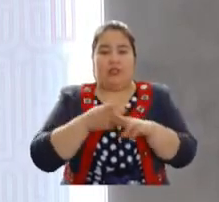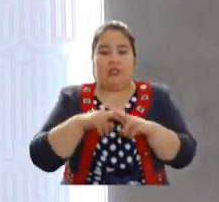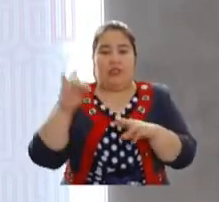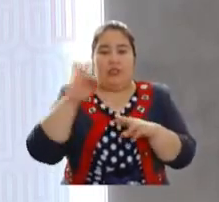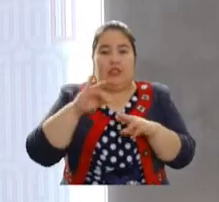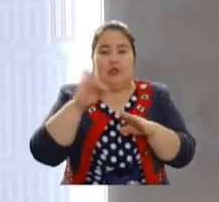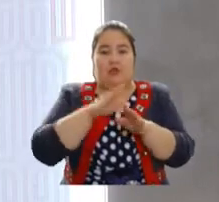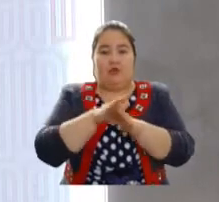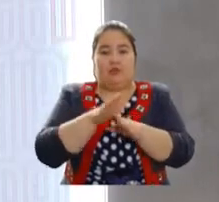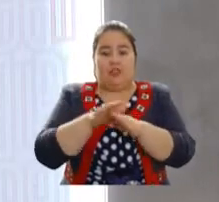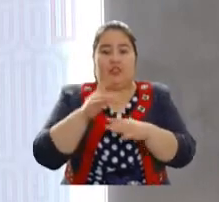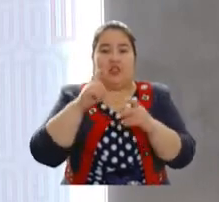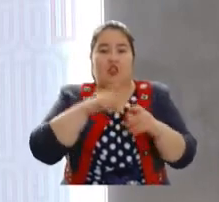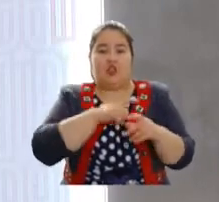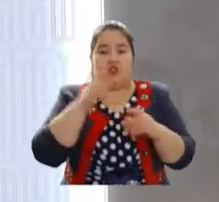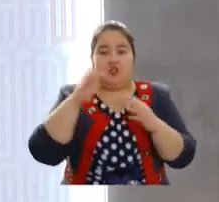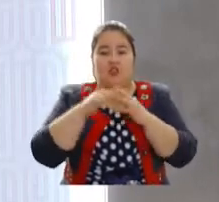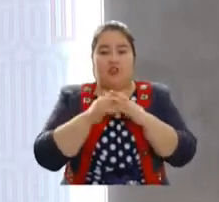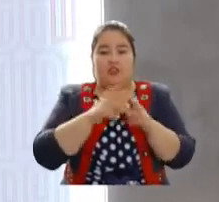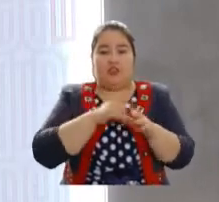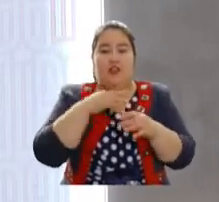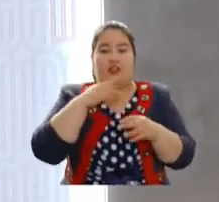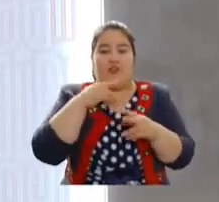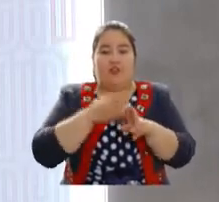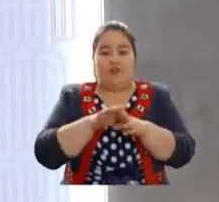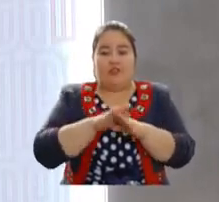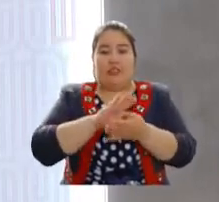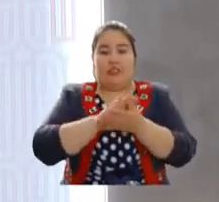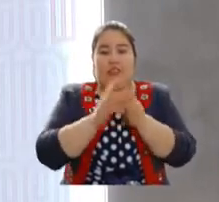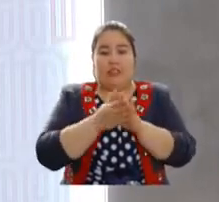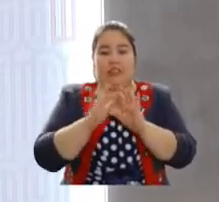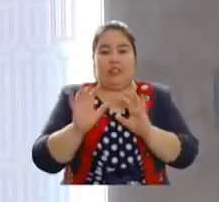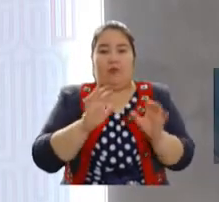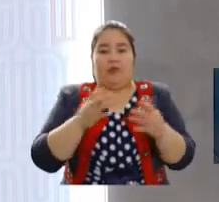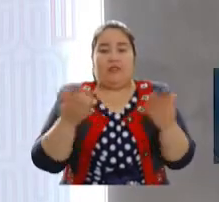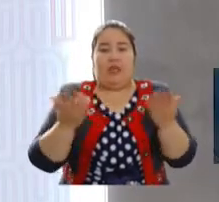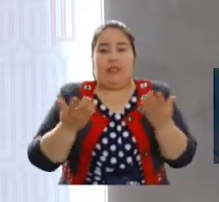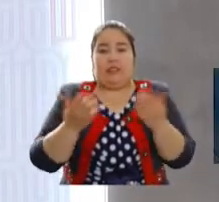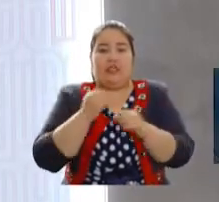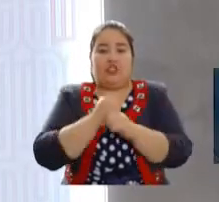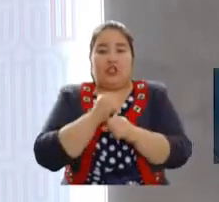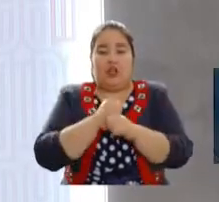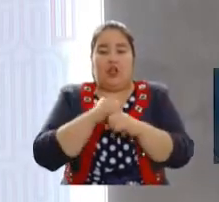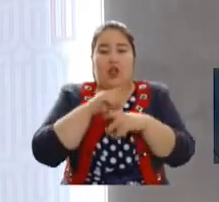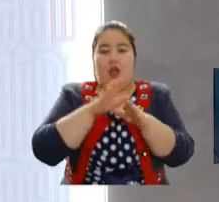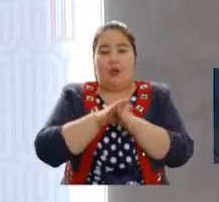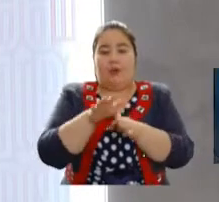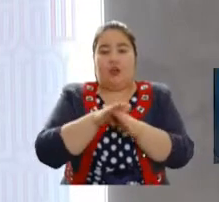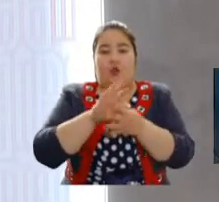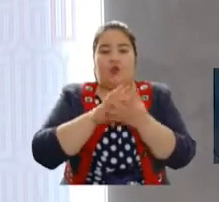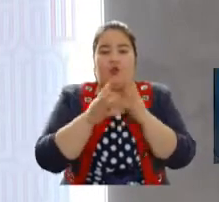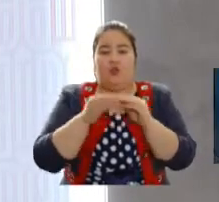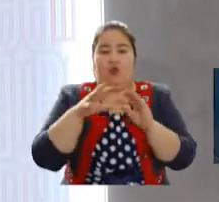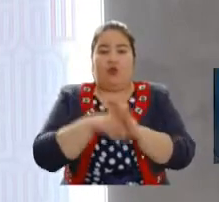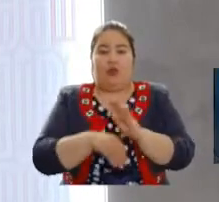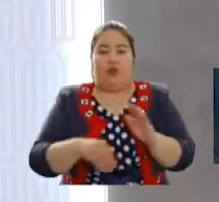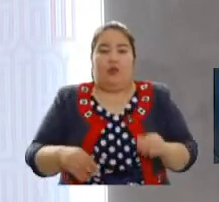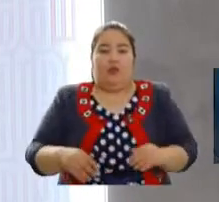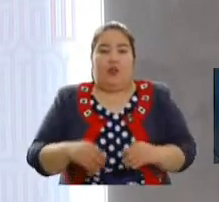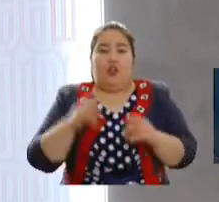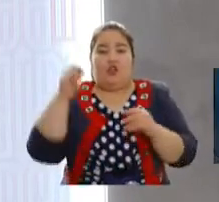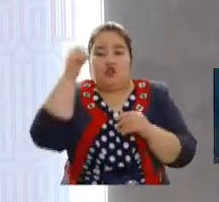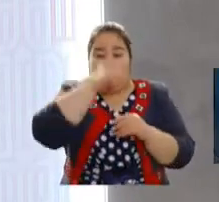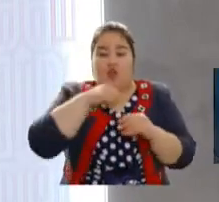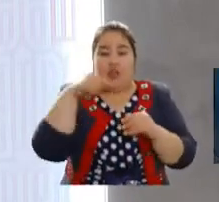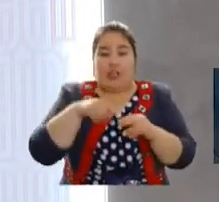savol: Qishloq xo'jaligi vazirligi oziq-ovqat xavfsizligini ta'minlashda qanday ishlarni amalga oshirmoqda? Joriy